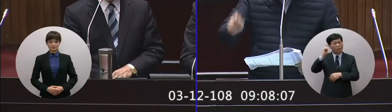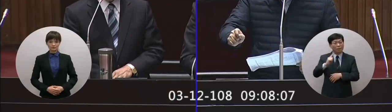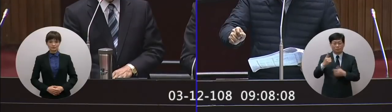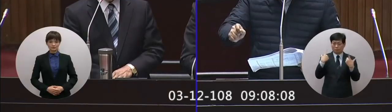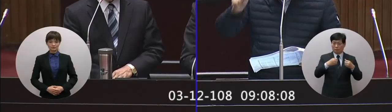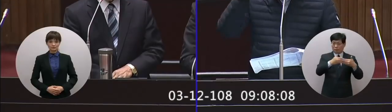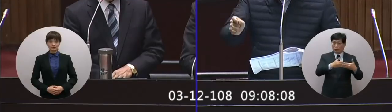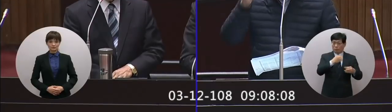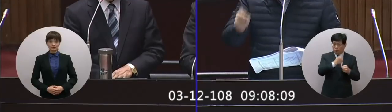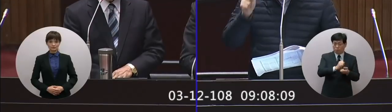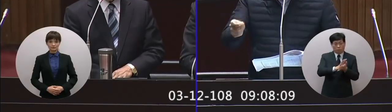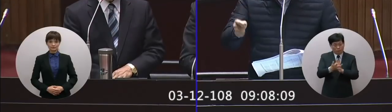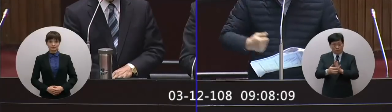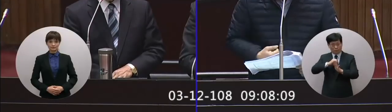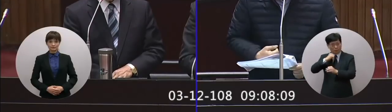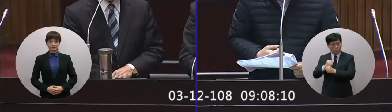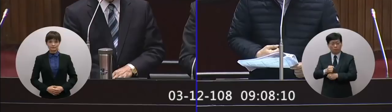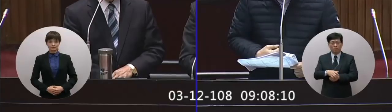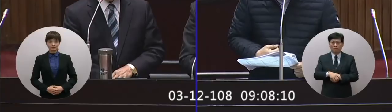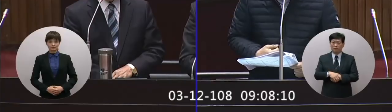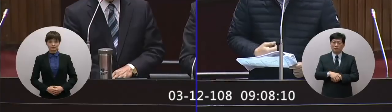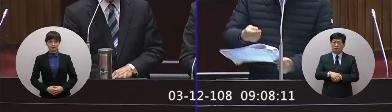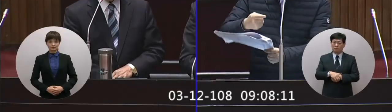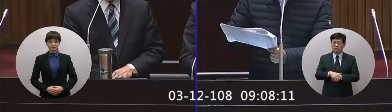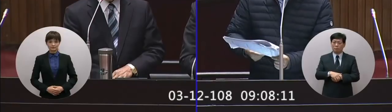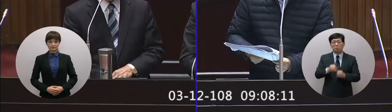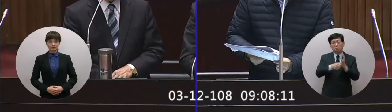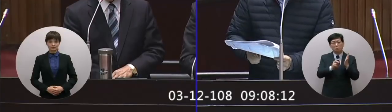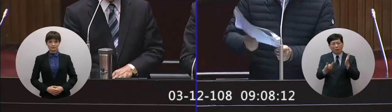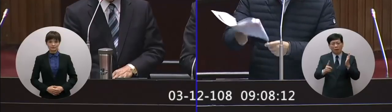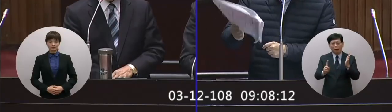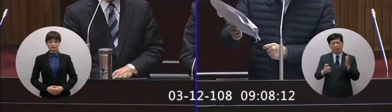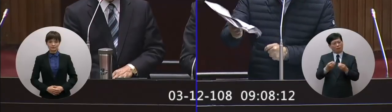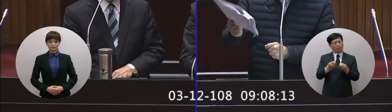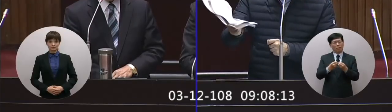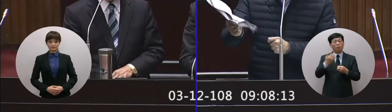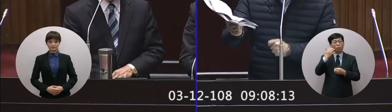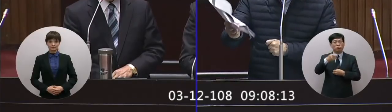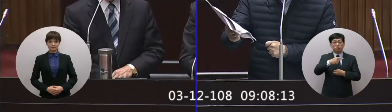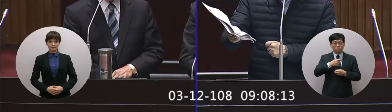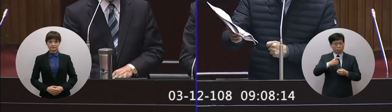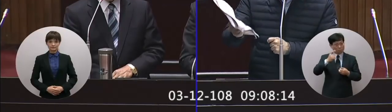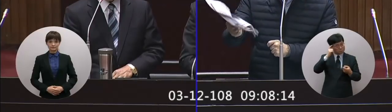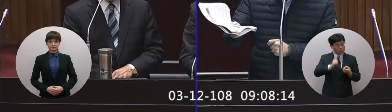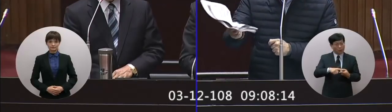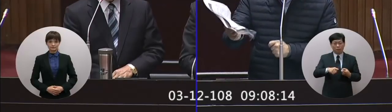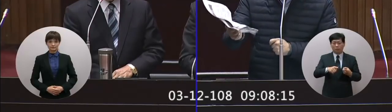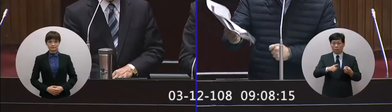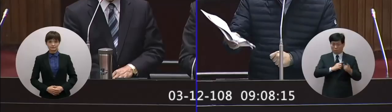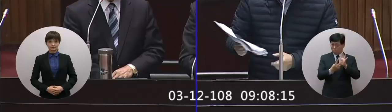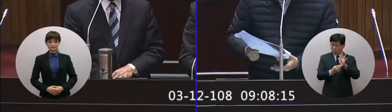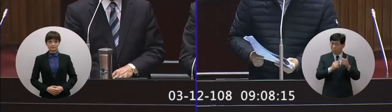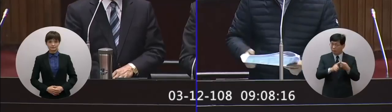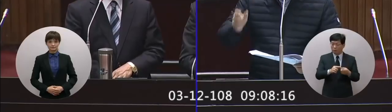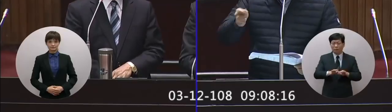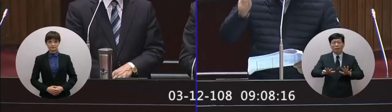是从中国制造会变成台湾制造啊！他开什么玩笑？假设他的逻辑成立，他的逻辑